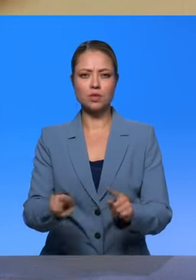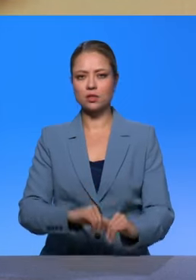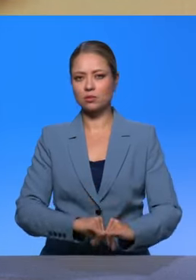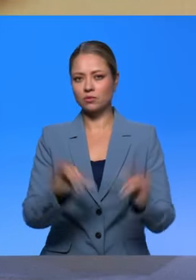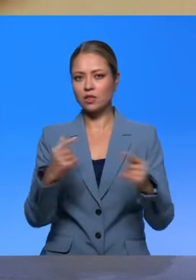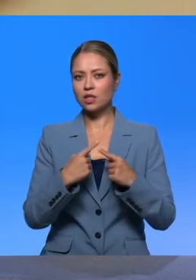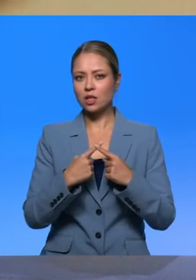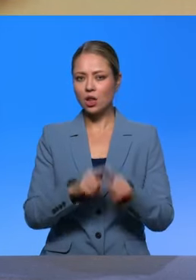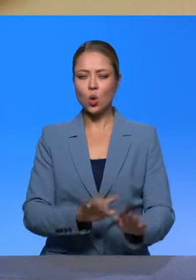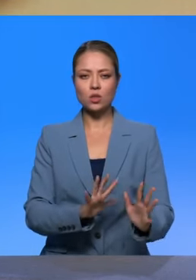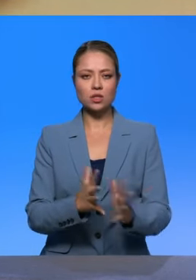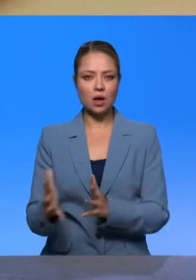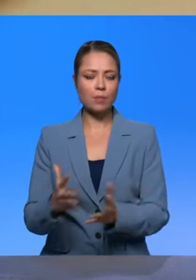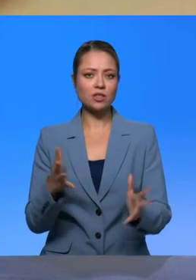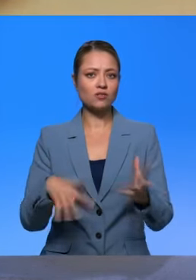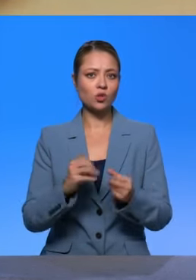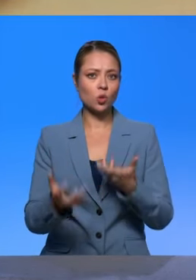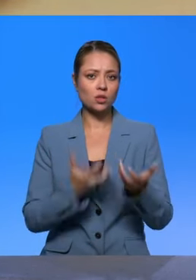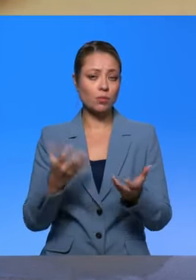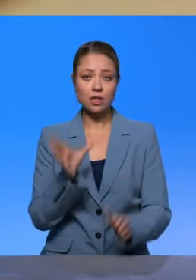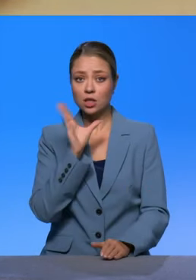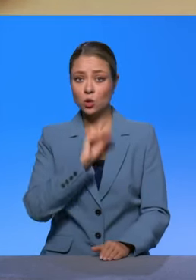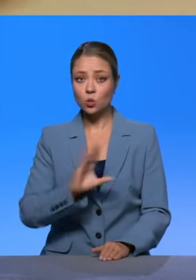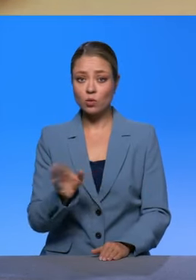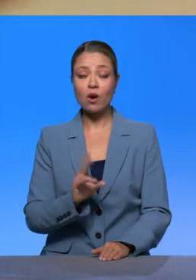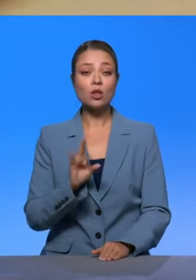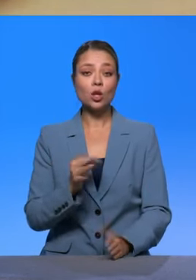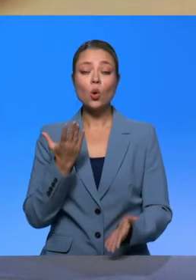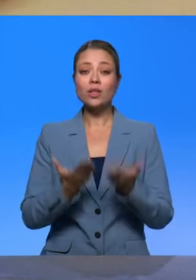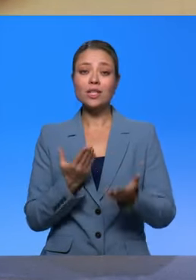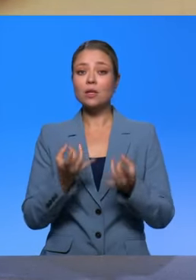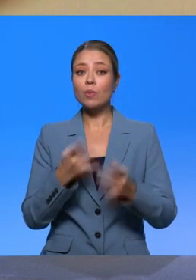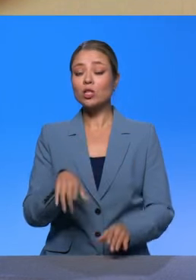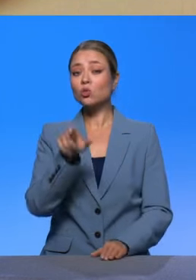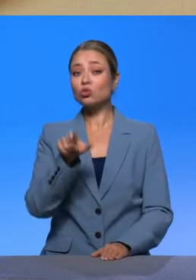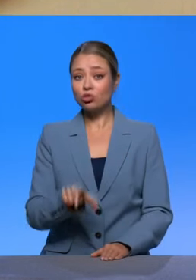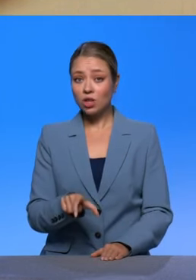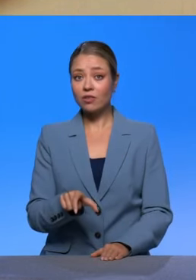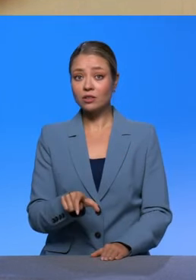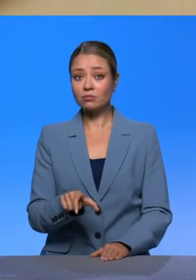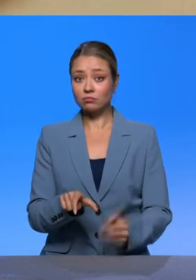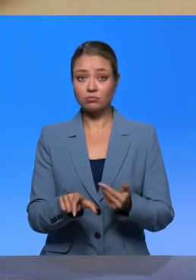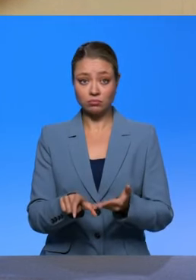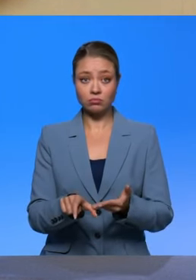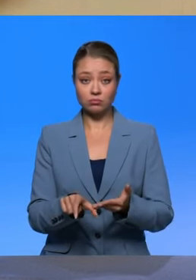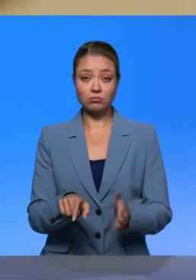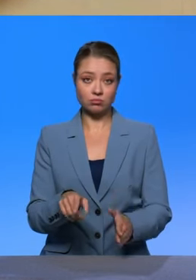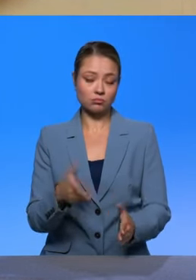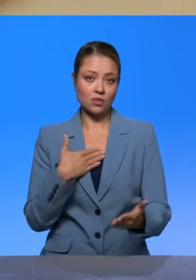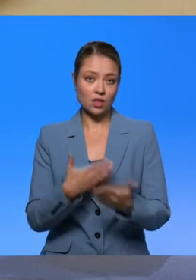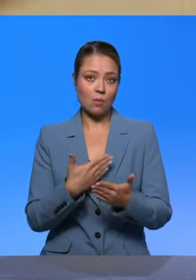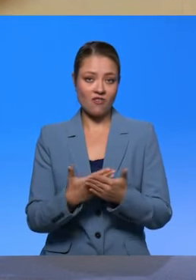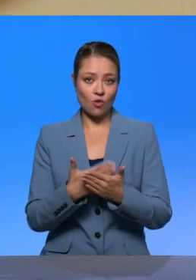не успевает совсем разобраться. А вот что можно сказать в оправдании этого самого простого человека, если он сам, то есть добровольно,